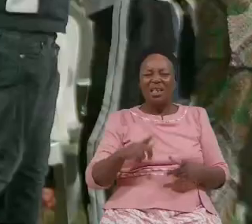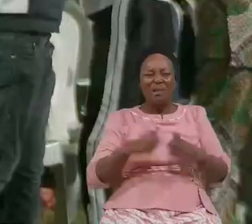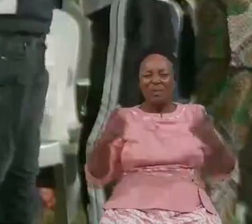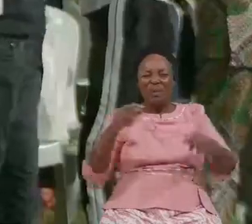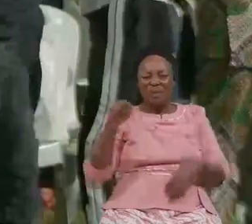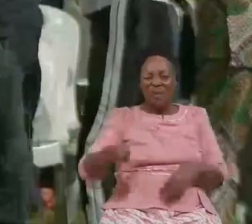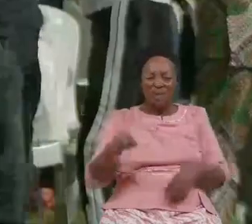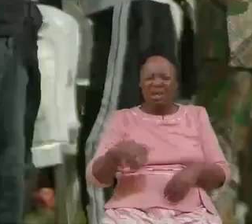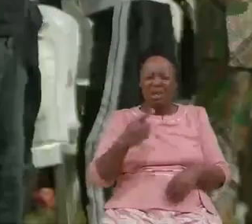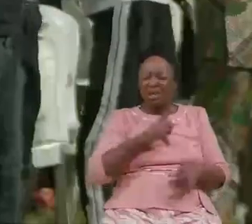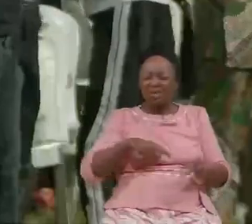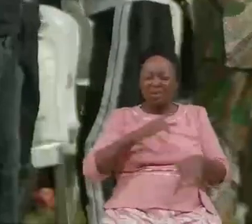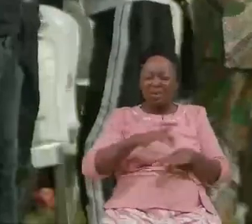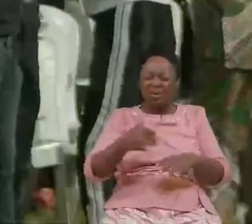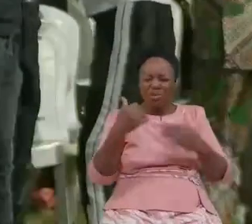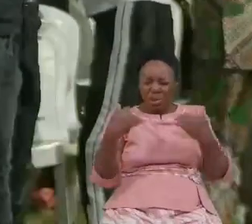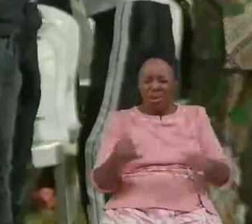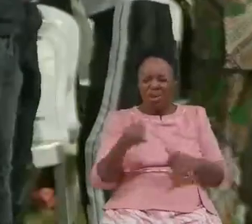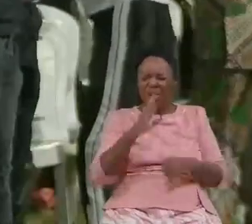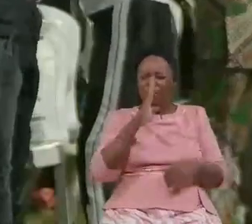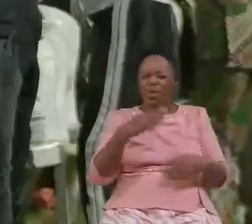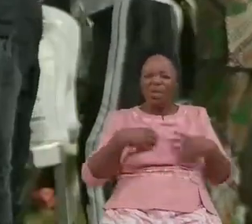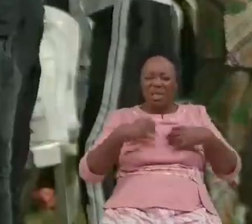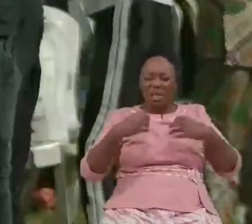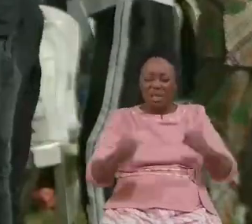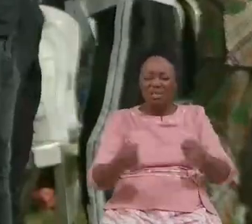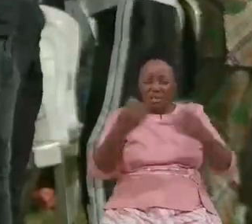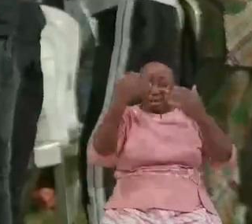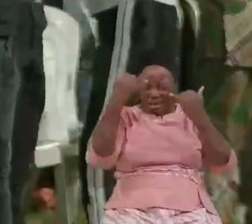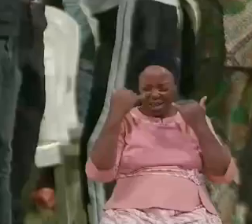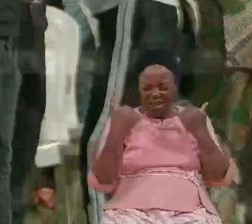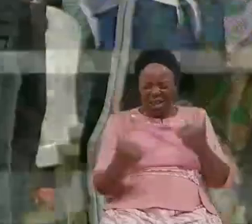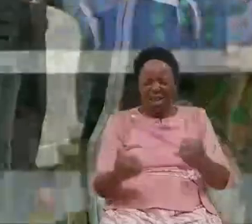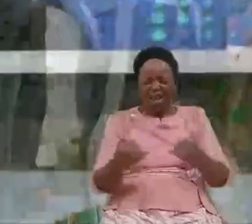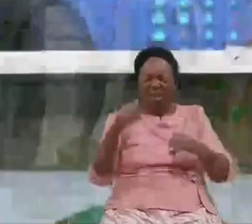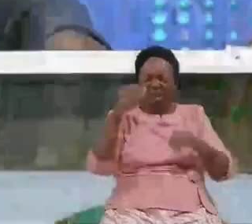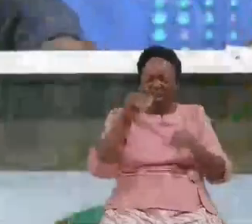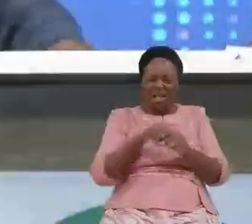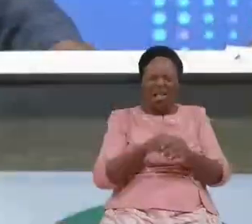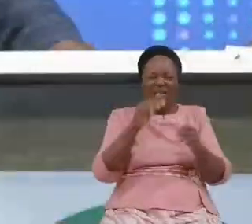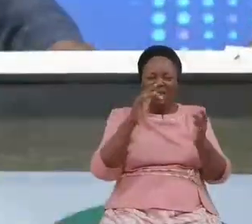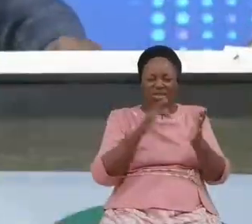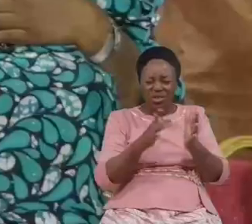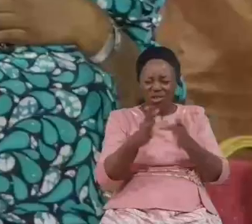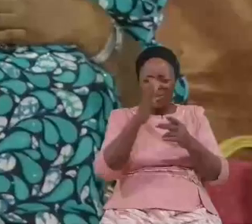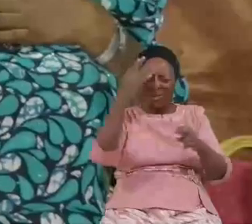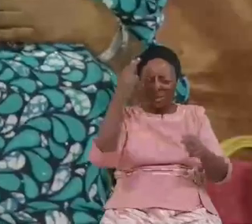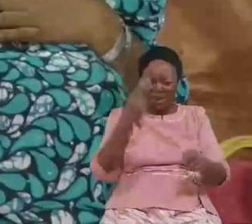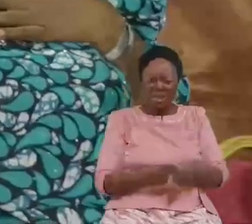maintenant soit guéri maintenant au nom de Jésus